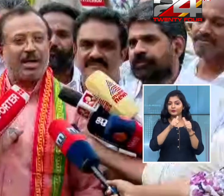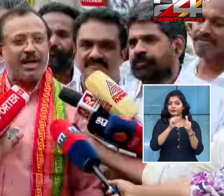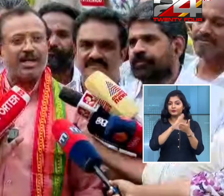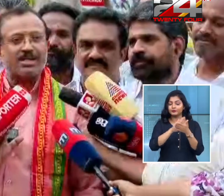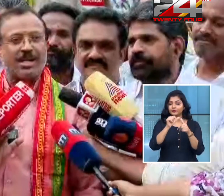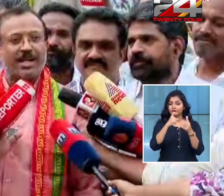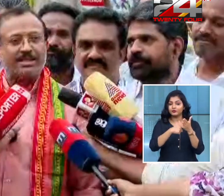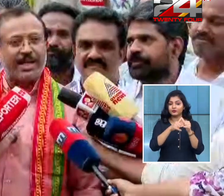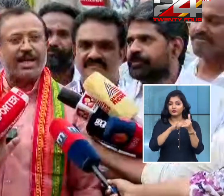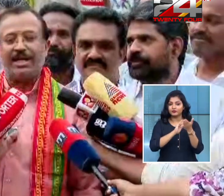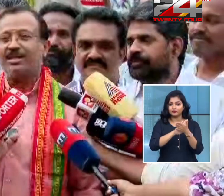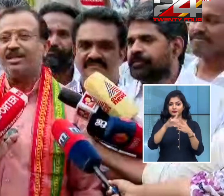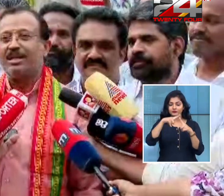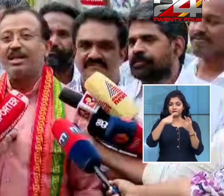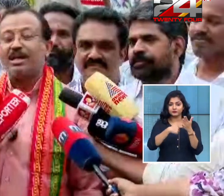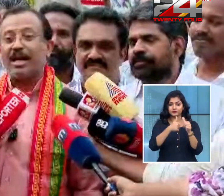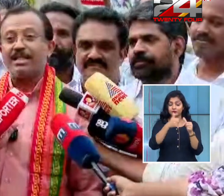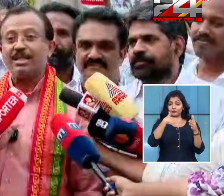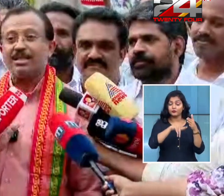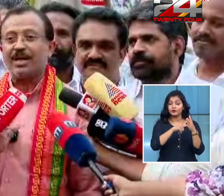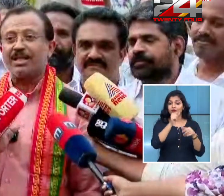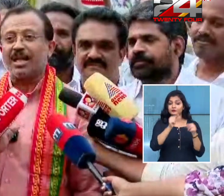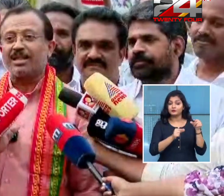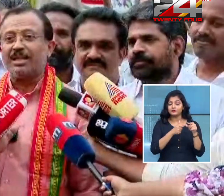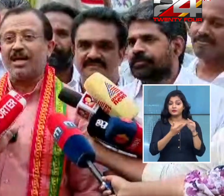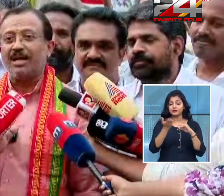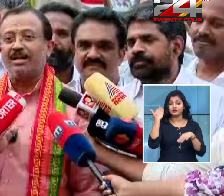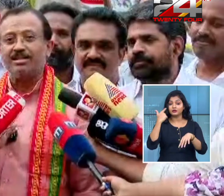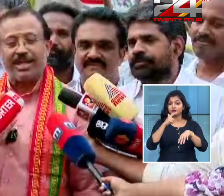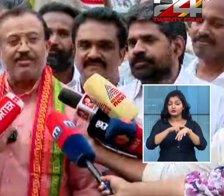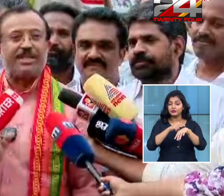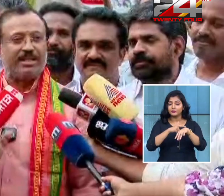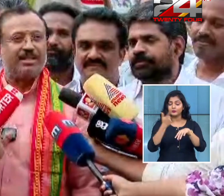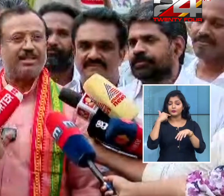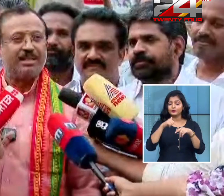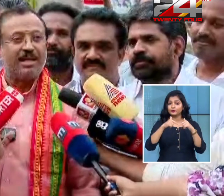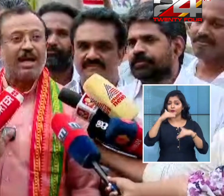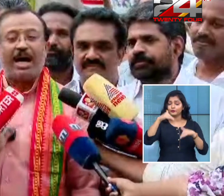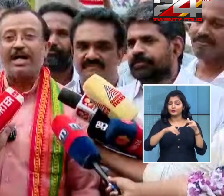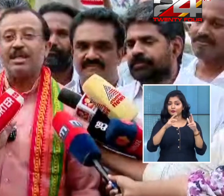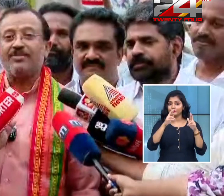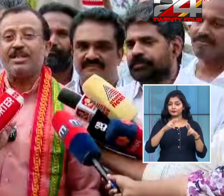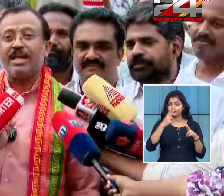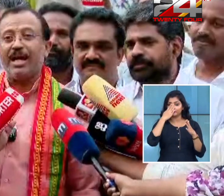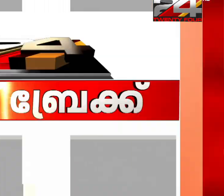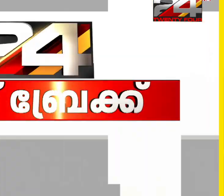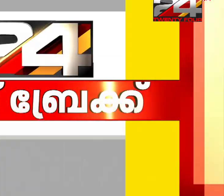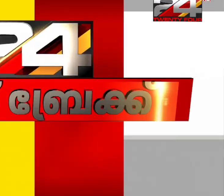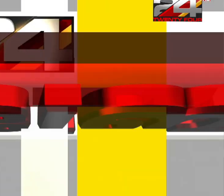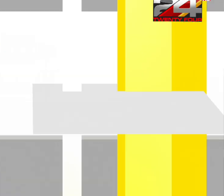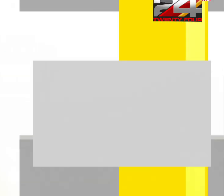ആ മഹാരാഷ്ട്രയിലെ ജനങ്ങൾ കഴിഞ്ഞ തവണ നടത്തിയ ജനവിധി, ആ